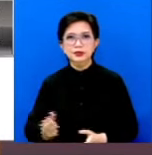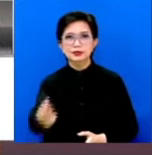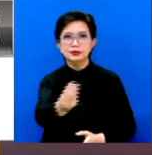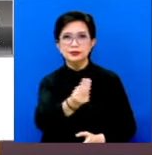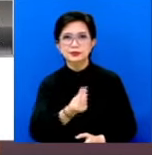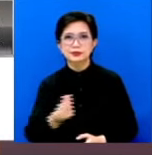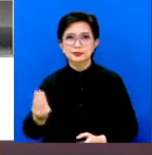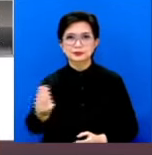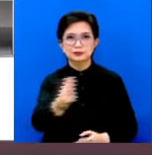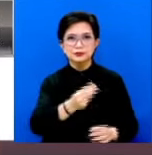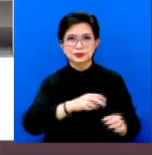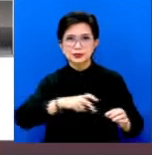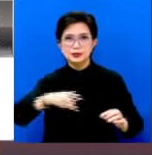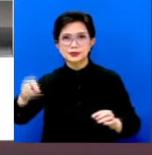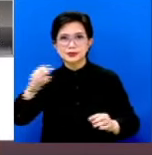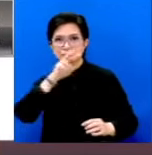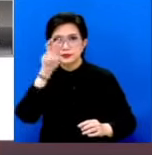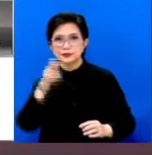Sambil cari kelapa muda.